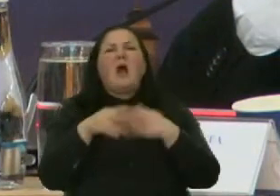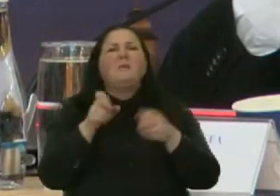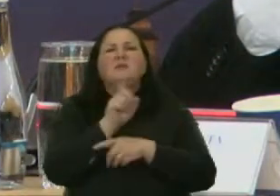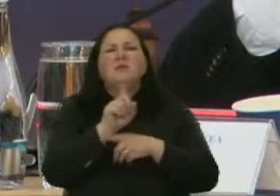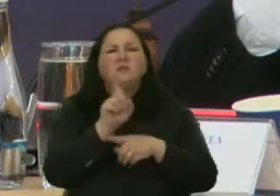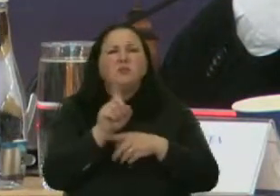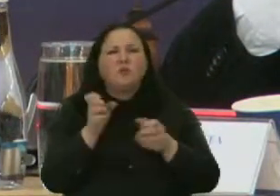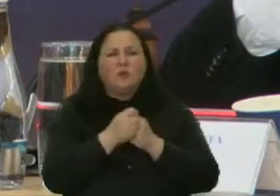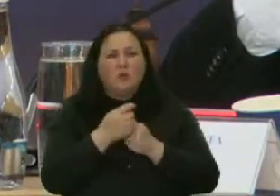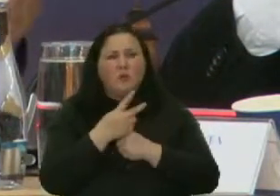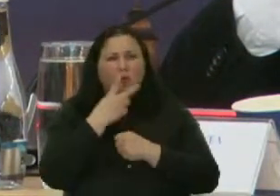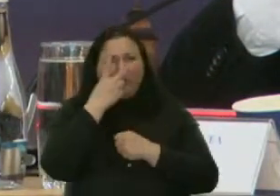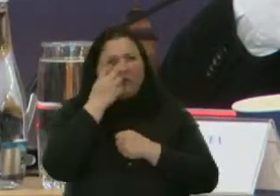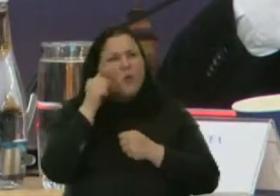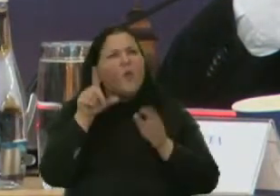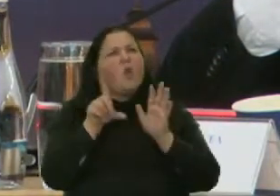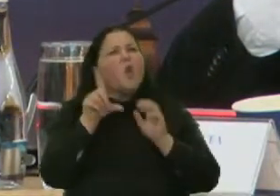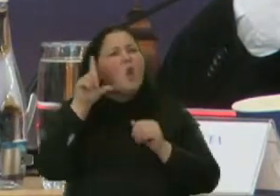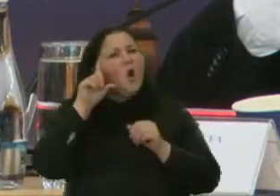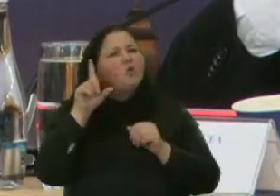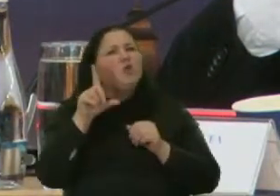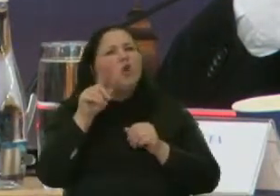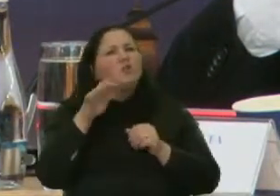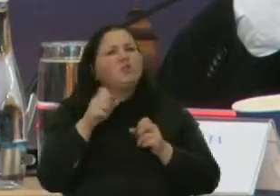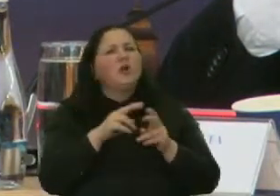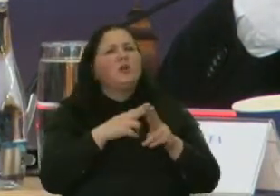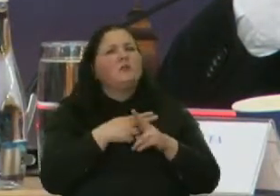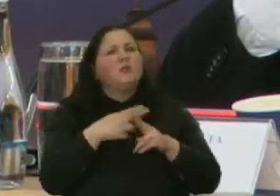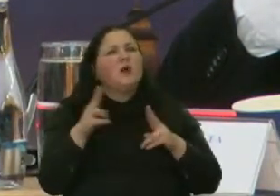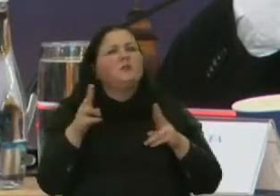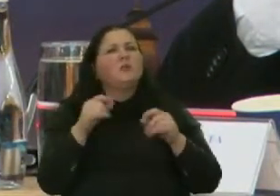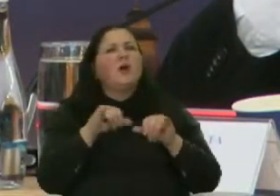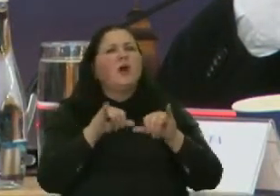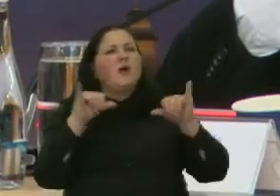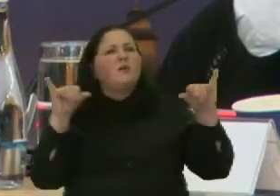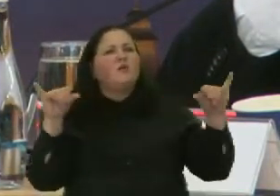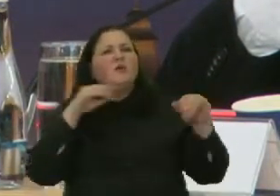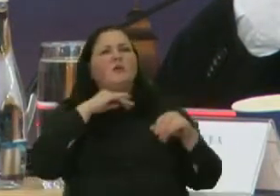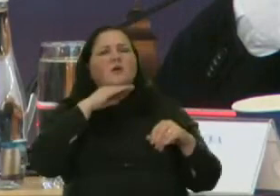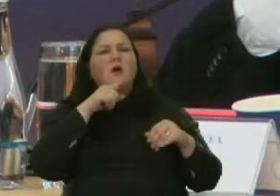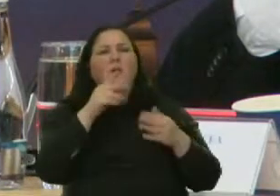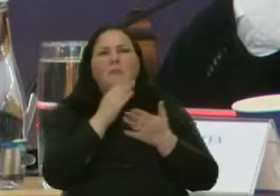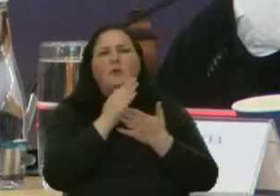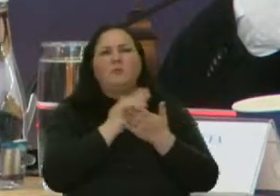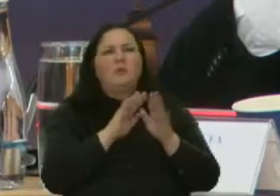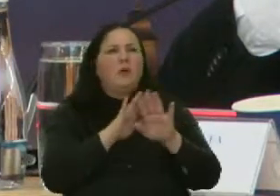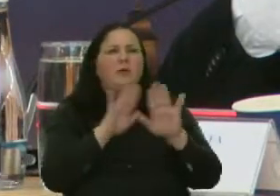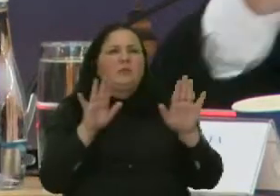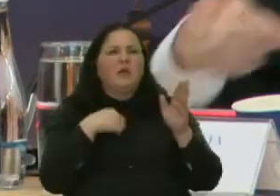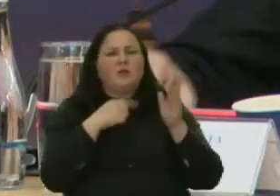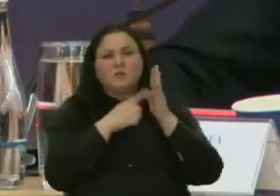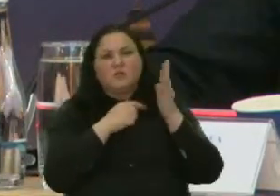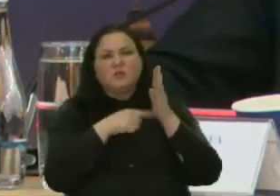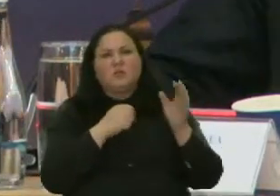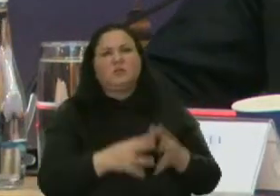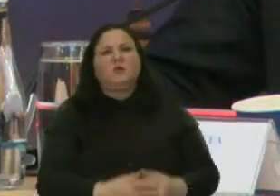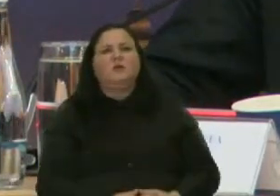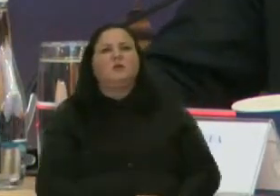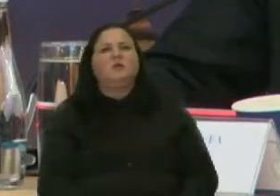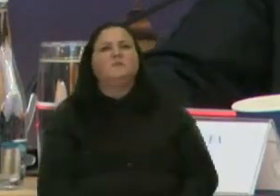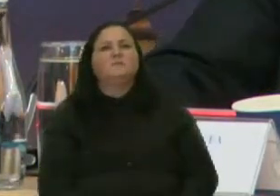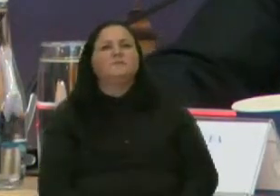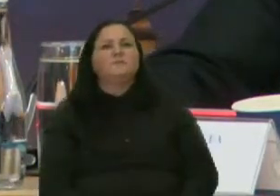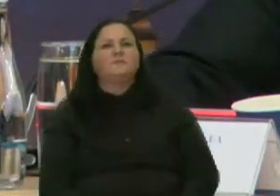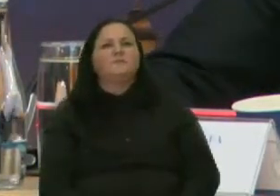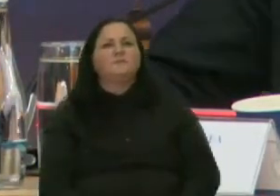rugămintea mea uitați vă într o logică firească a evoluției Administrative a a problemelor atâta e doar ce ce doar doresc să